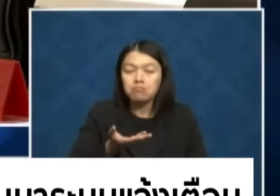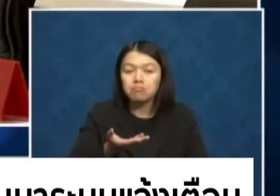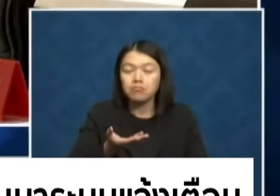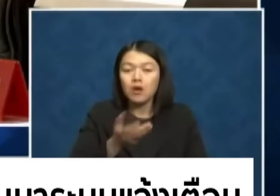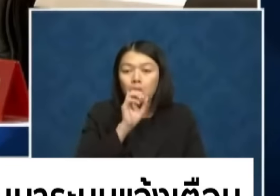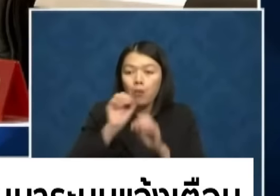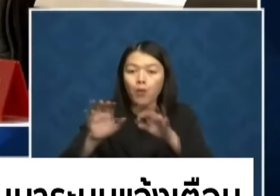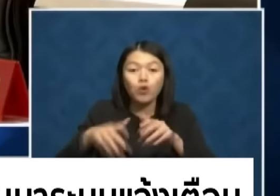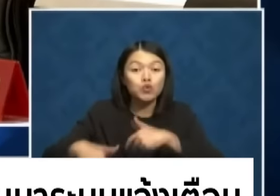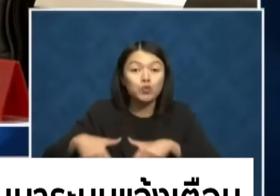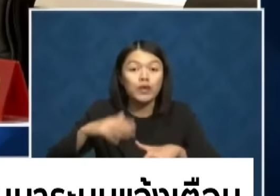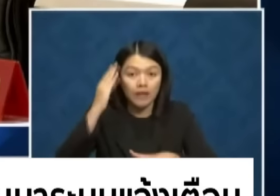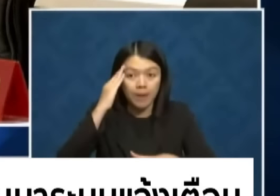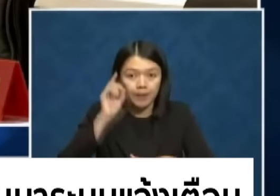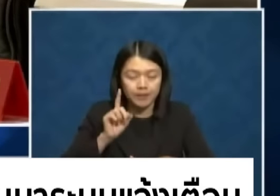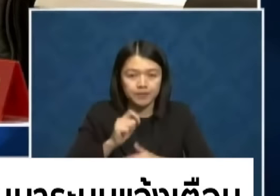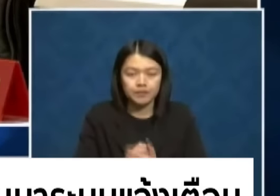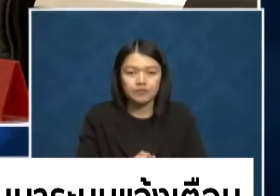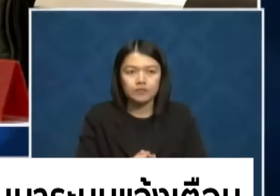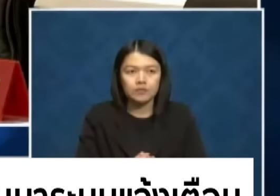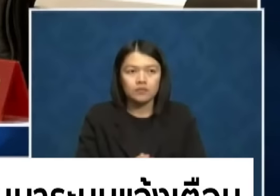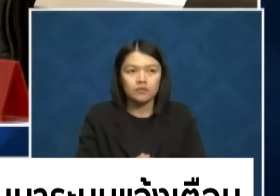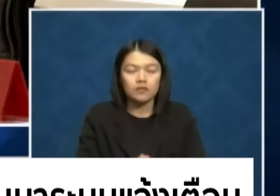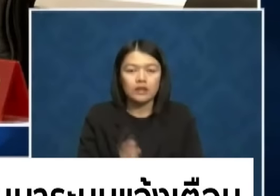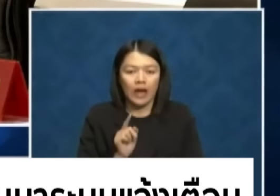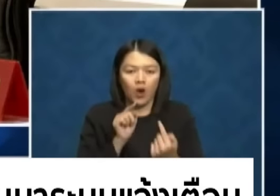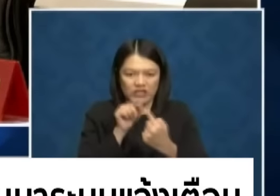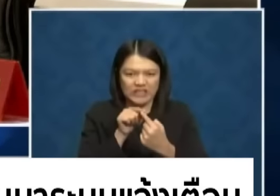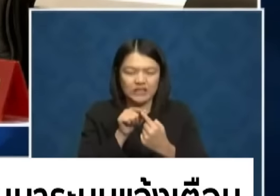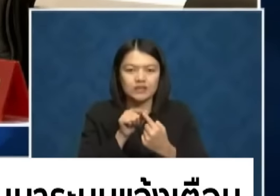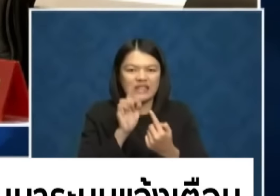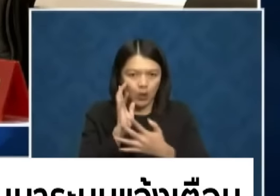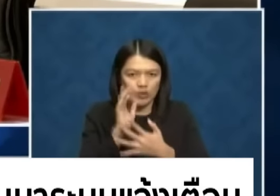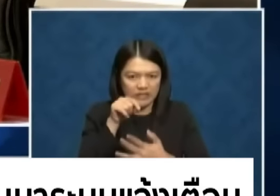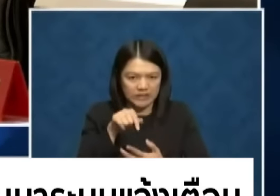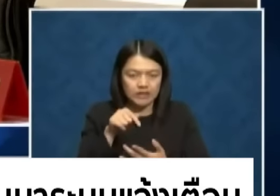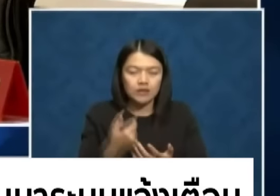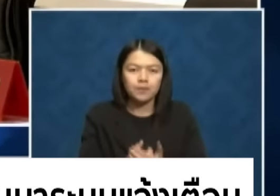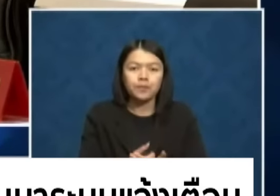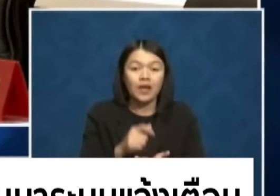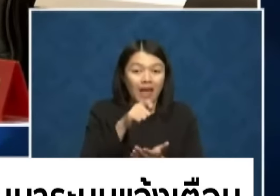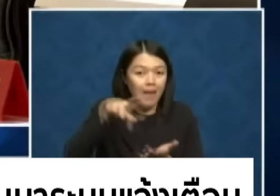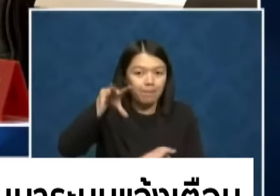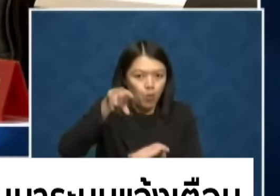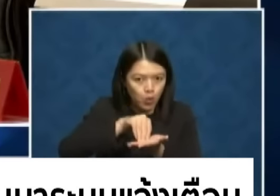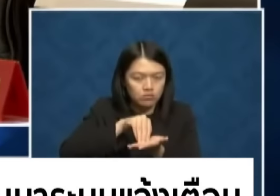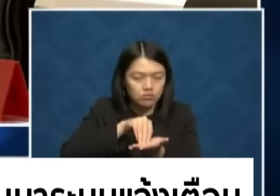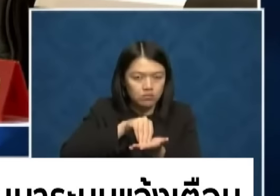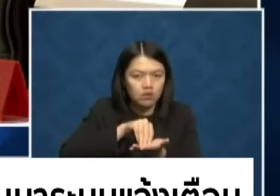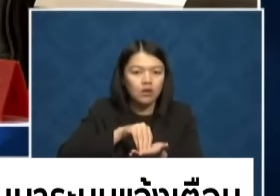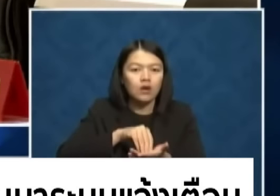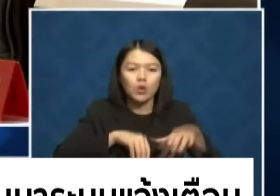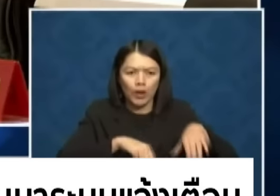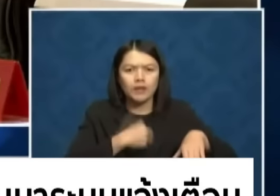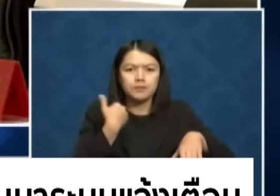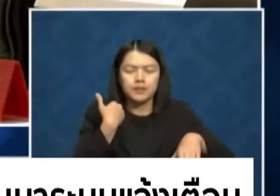มีโครงการที่จะสนับสนุนงบประมาณและเมล็ดพันธุ์พืชเรื่องระบบเตือนภัยท่านรัฐมนตรียืนยันว่ารัฐบาลมีความพร้อมเอ่อโครง